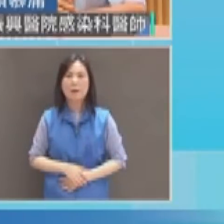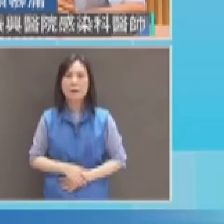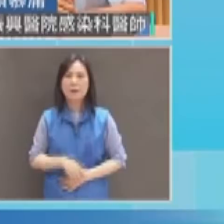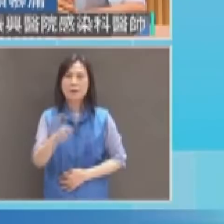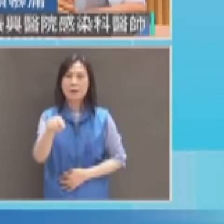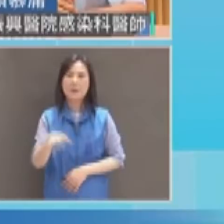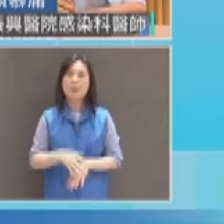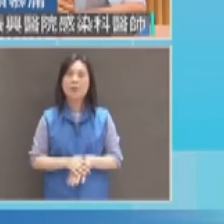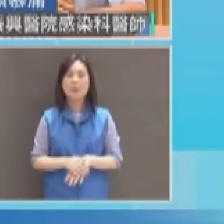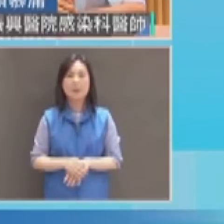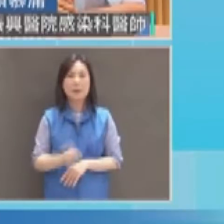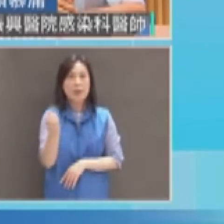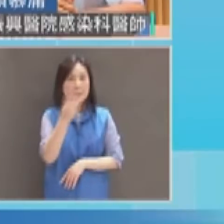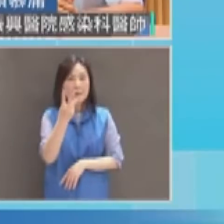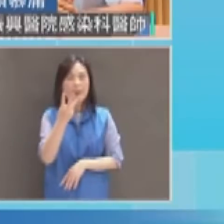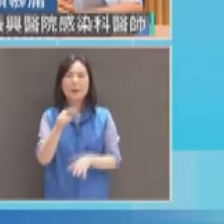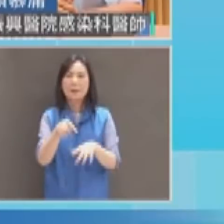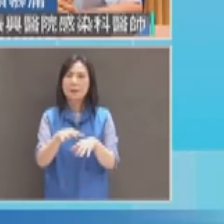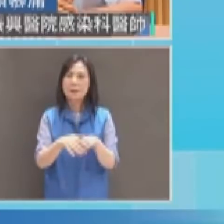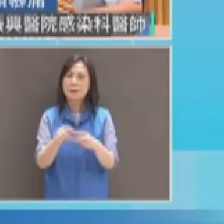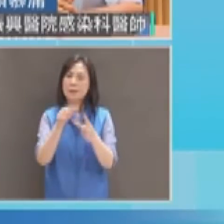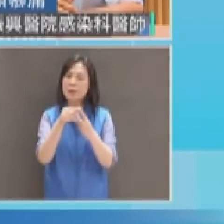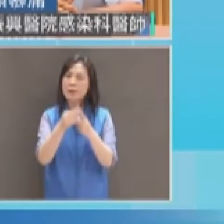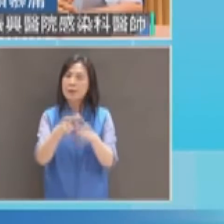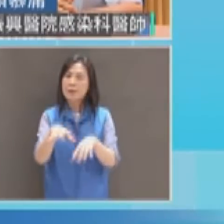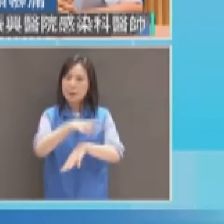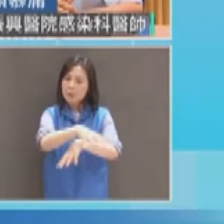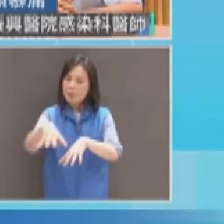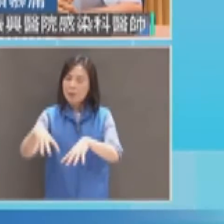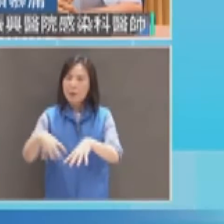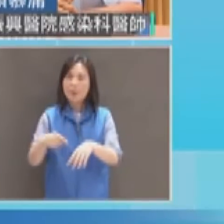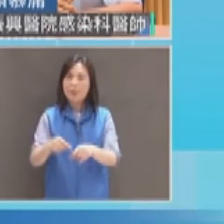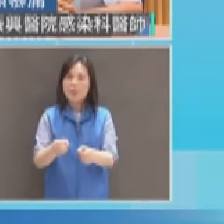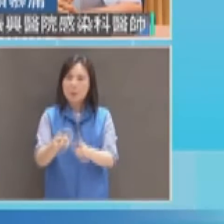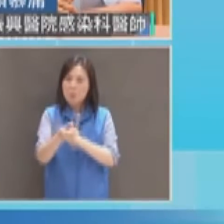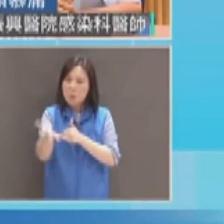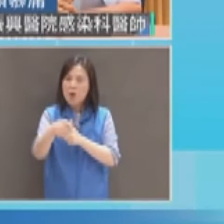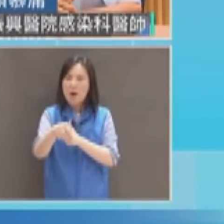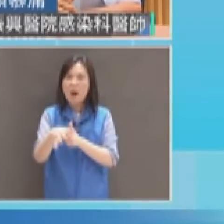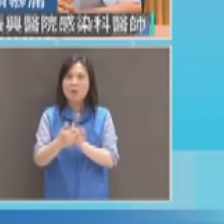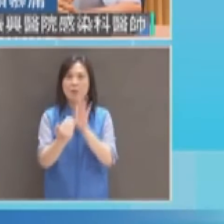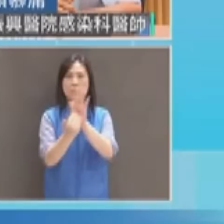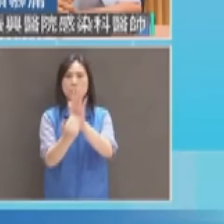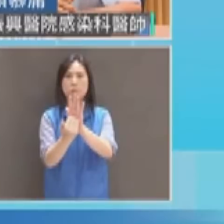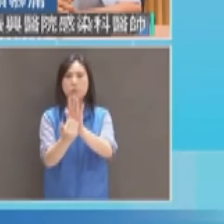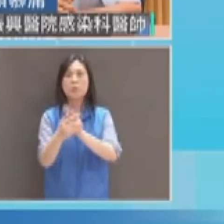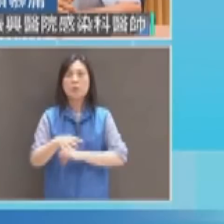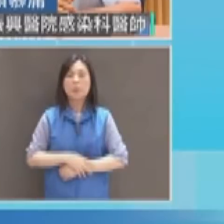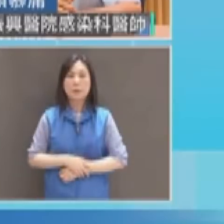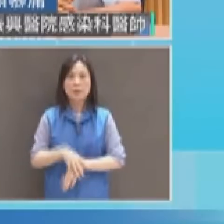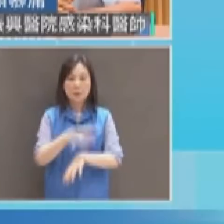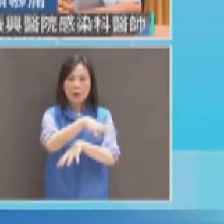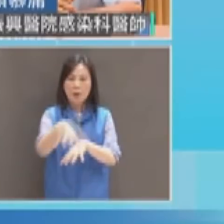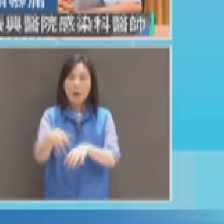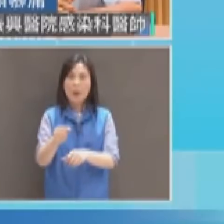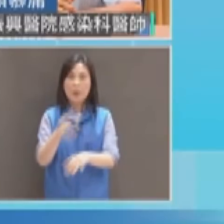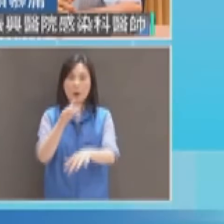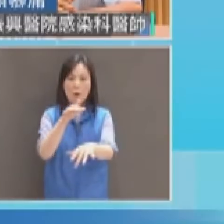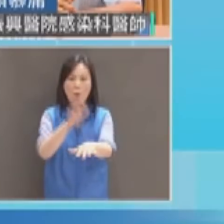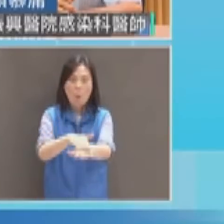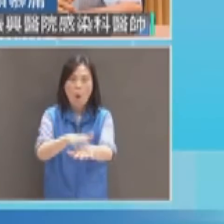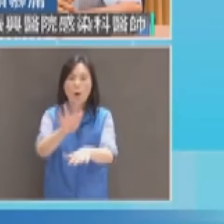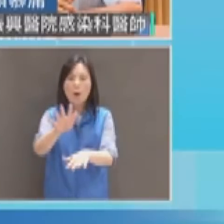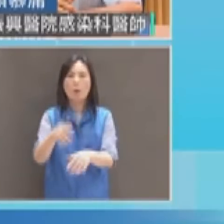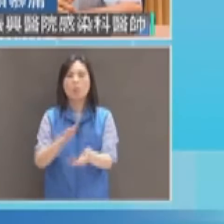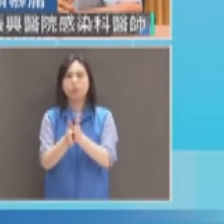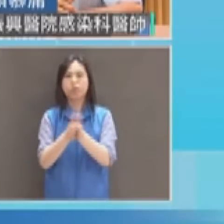治洗手法。三明治洗手法是针对环境的传播的这么概念，所以我到处碰到环境点我就要洗手，所以我